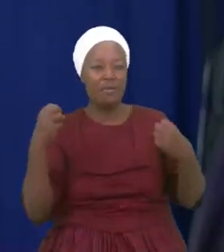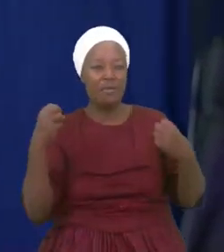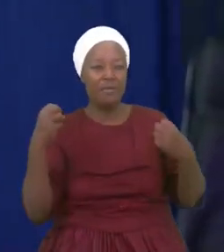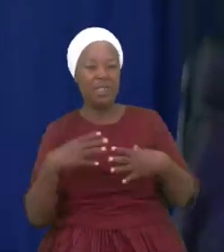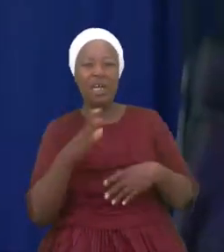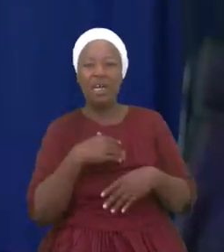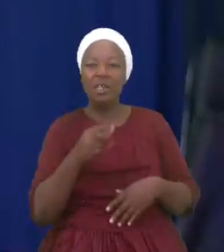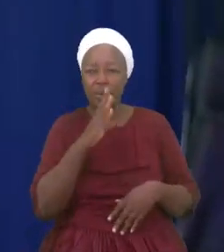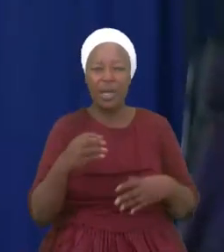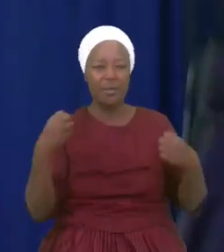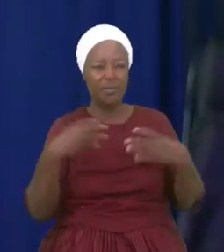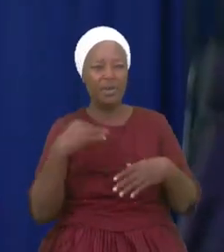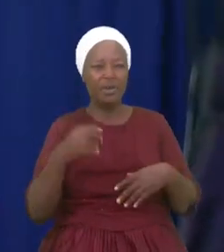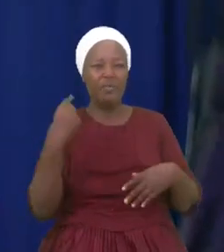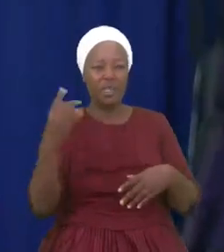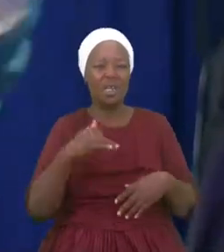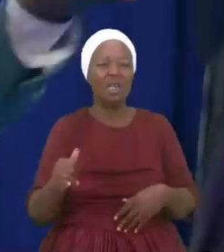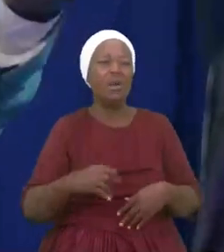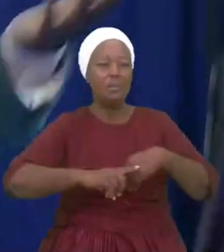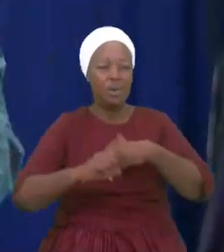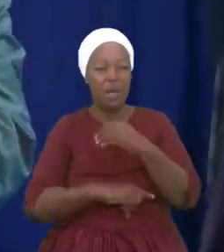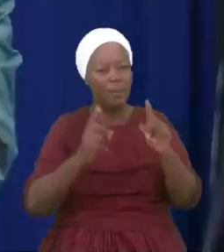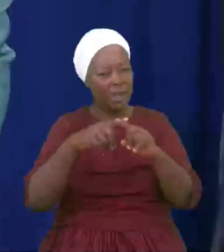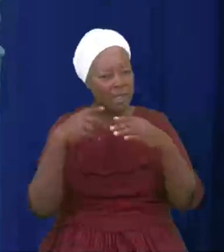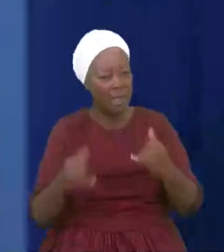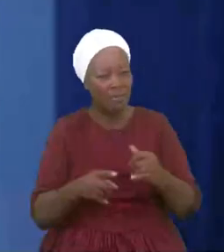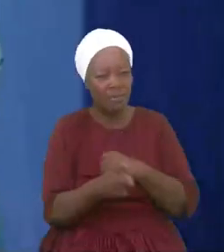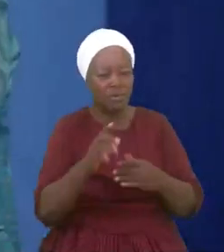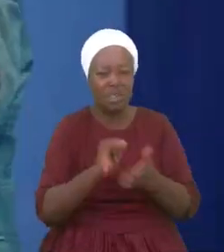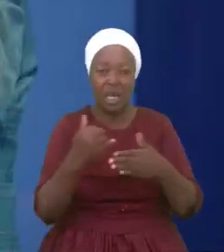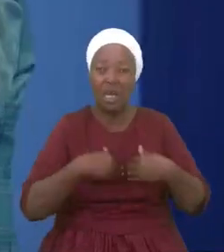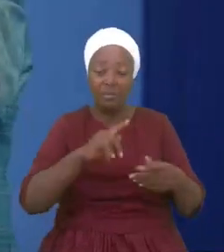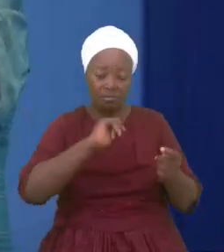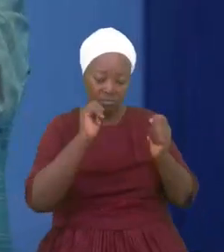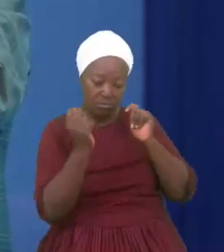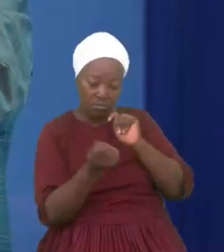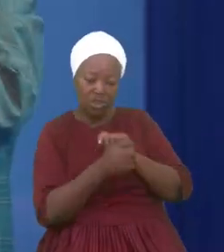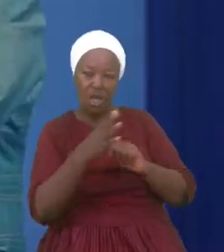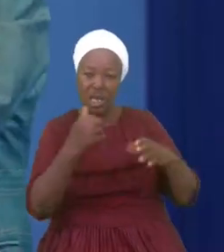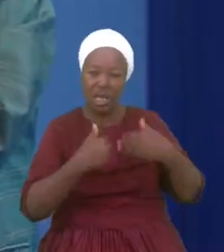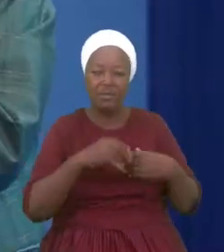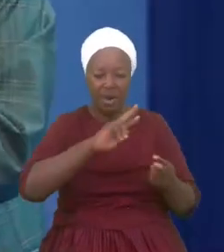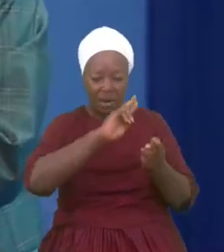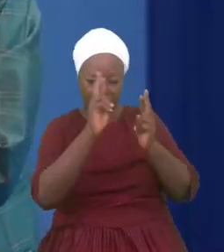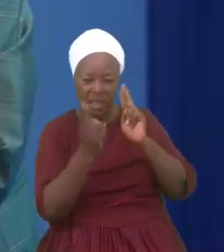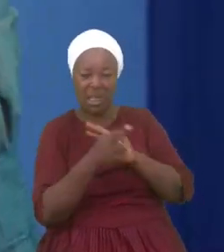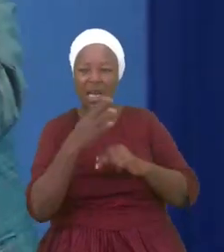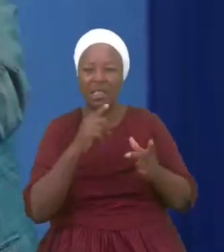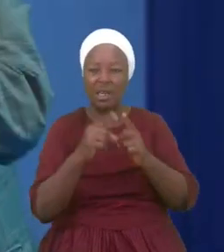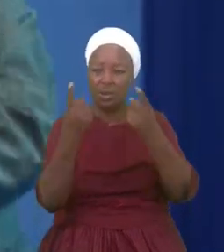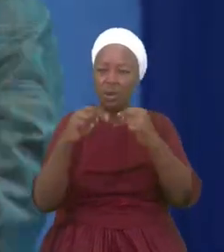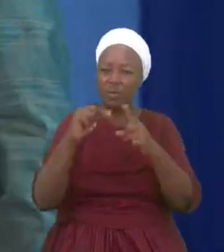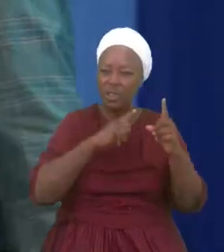alors c'est l'un des pêcheurs à Sion alors ils auront peur ils auraient peur de la